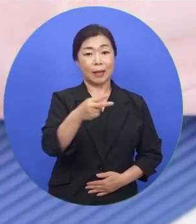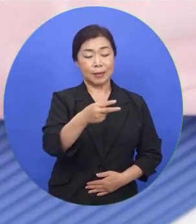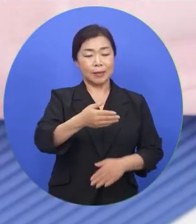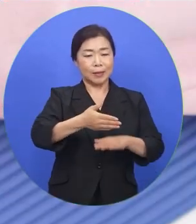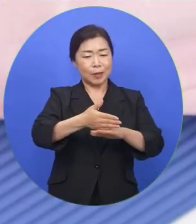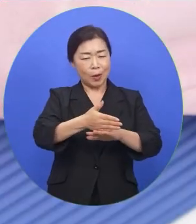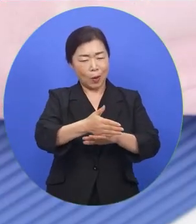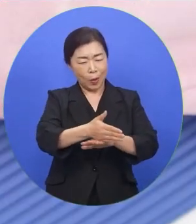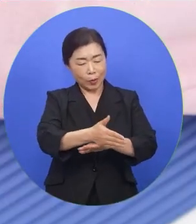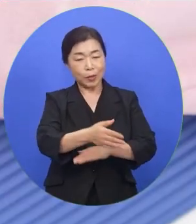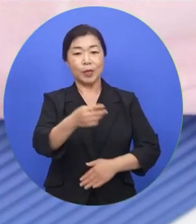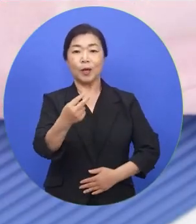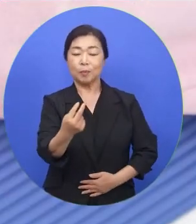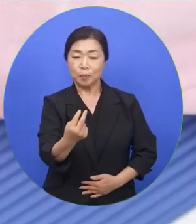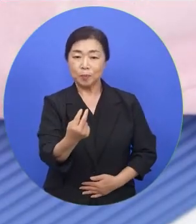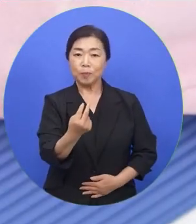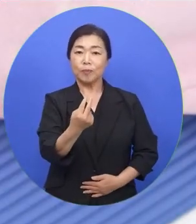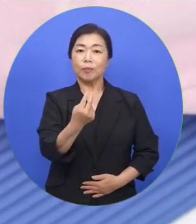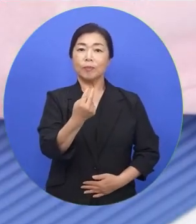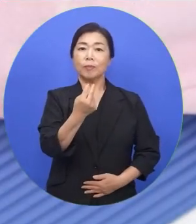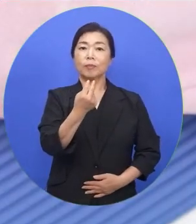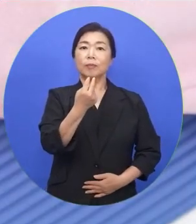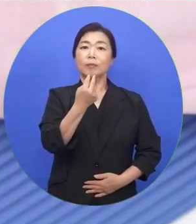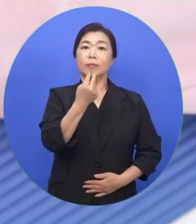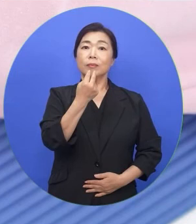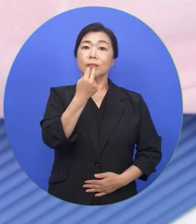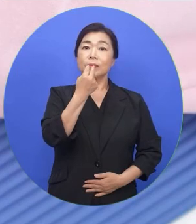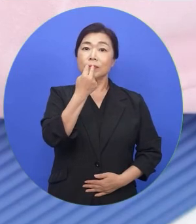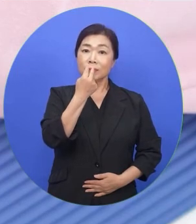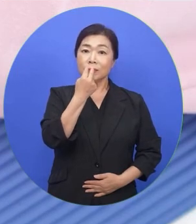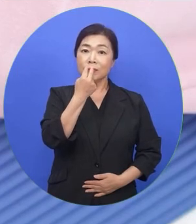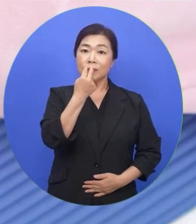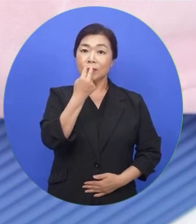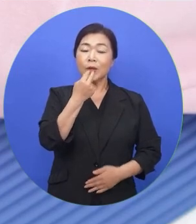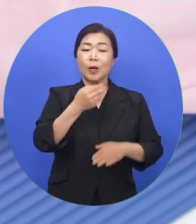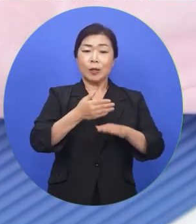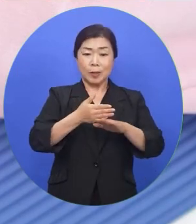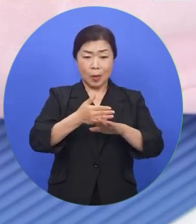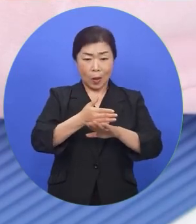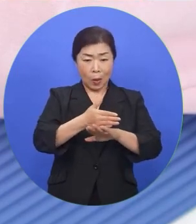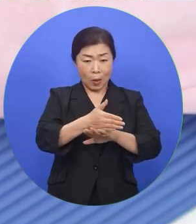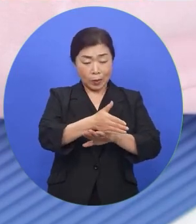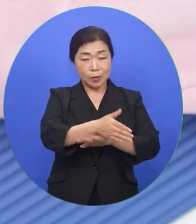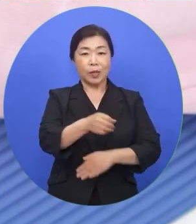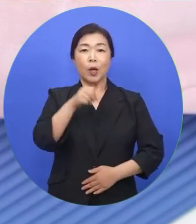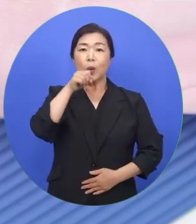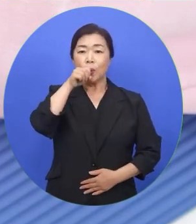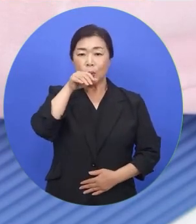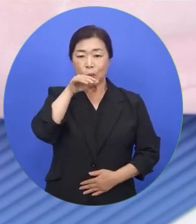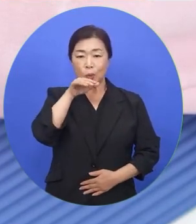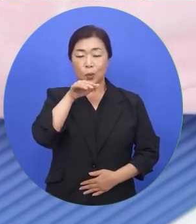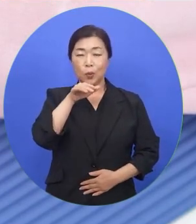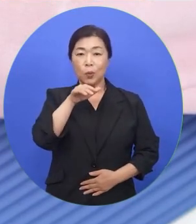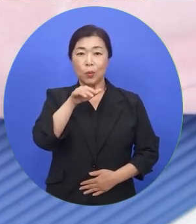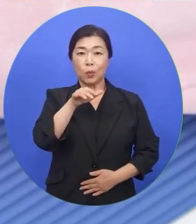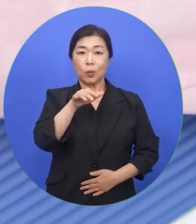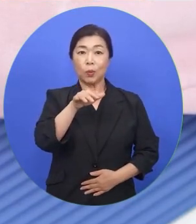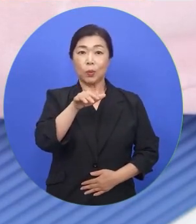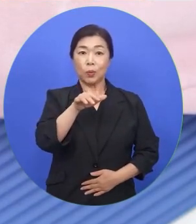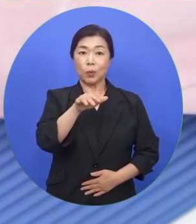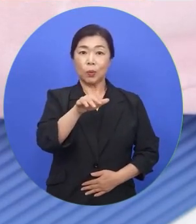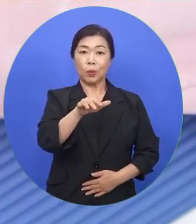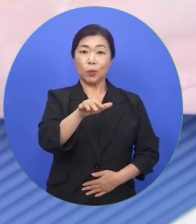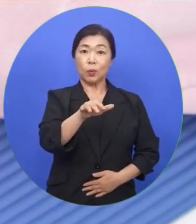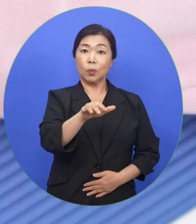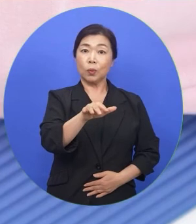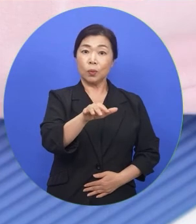다시 천천히 코로 숨을 들이쉬고 천천히 입으로 숨을 내뱉고